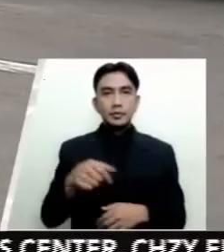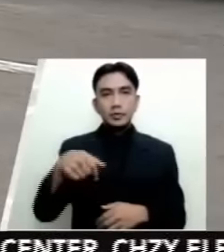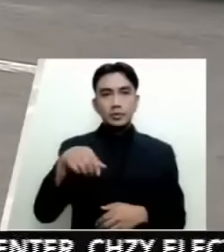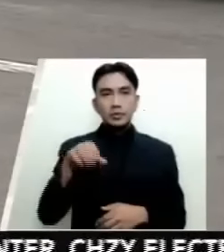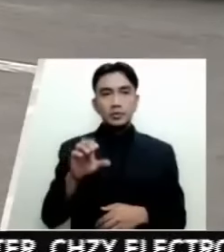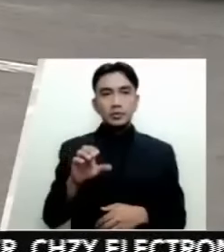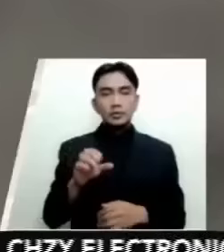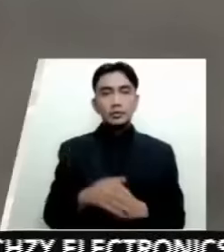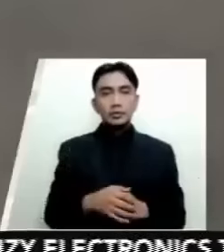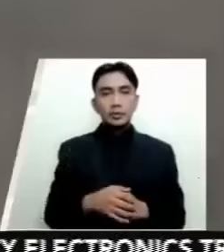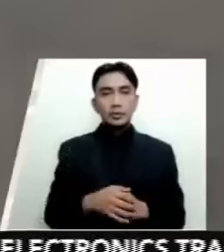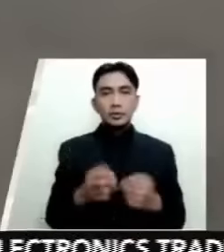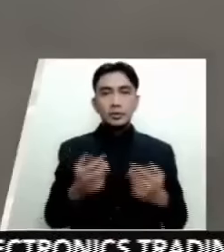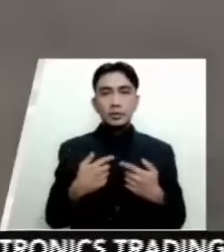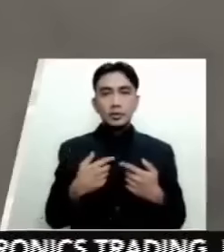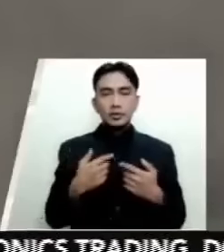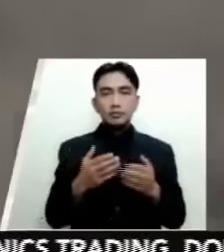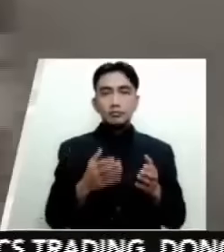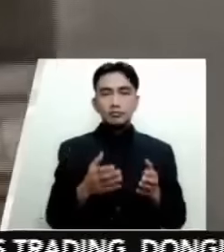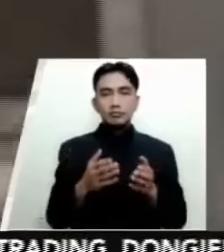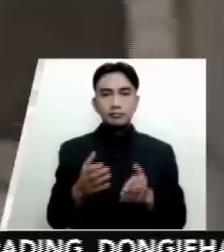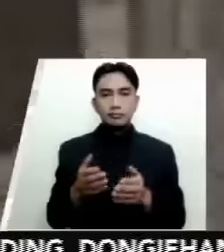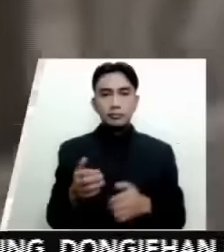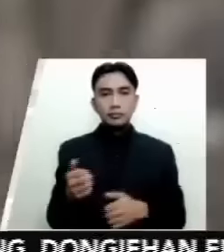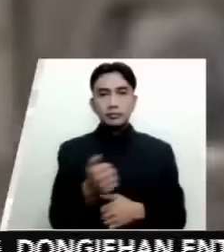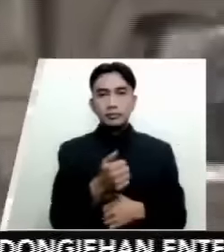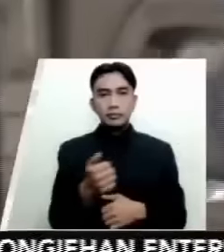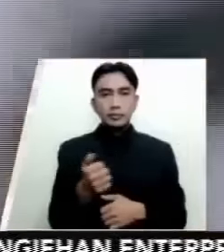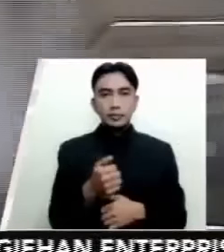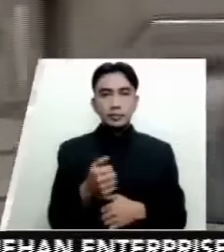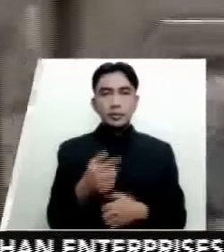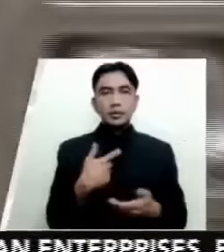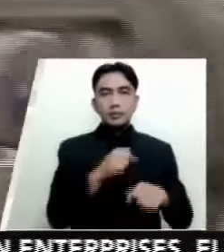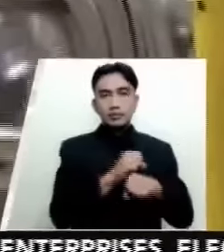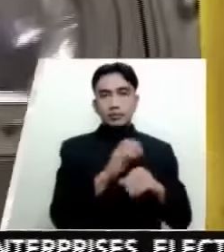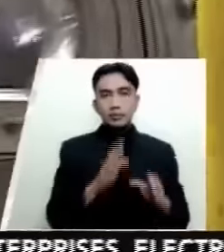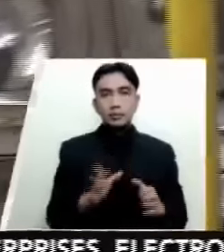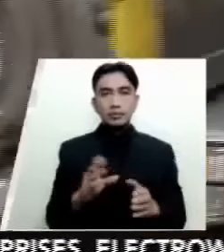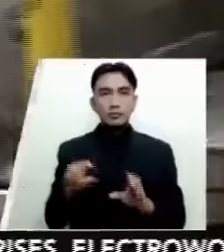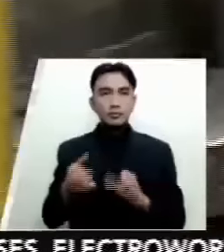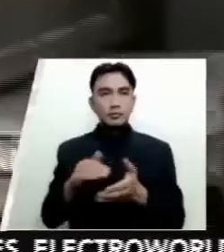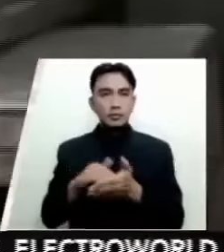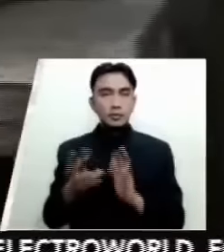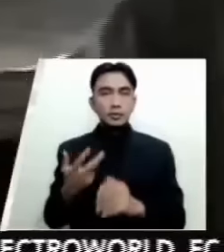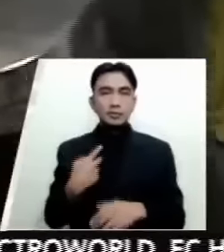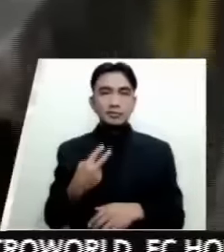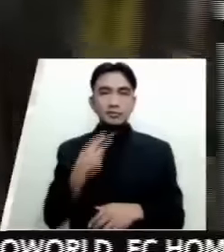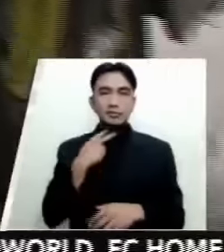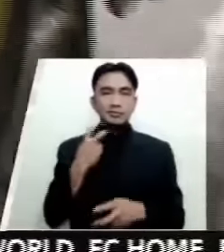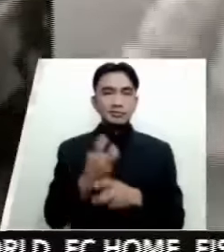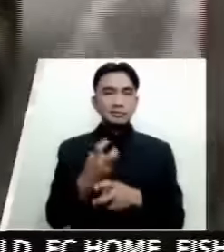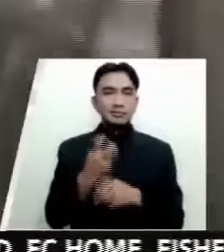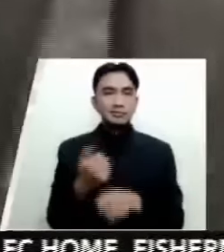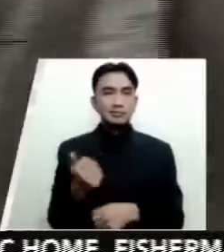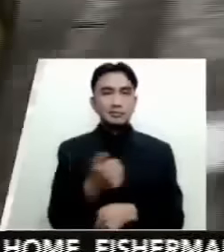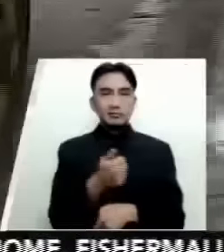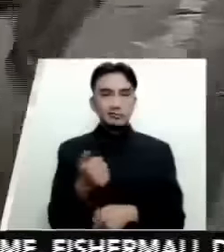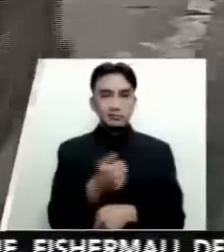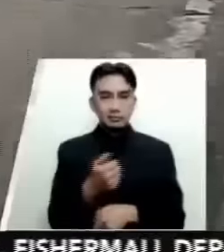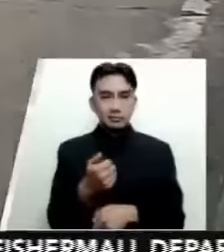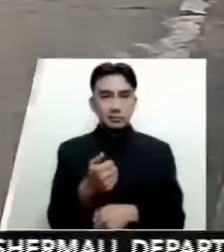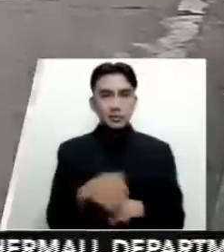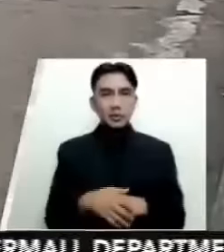ruta, suki pa naman ang maraming empleyado at mga estudyante, lalo sa University Belt. Lahat ng biyahe rito, traditional jeepney, wala ni